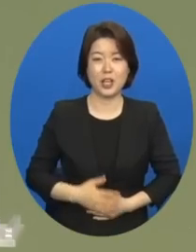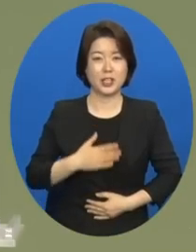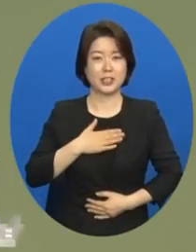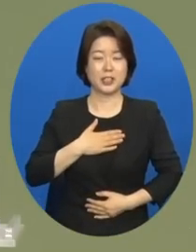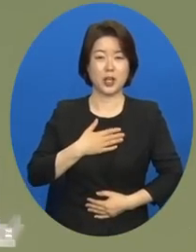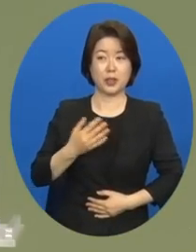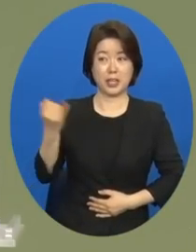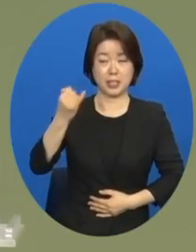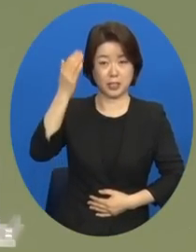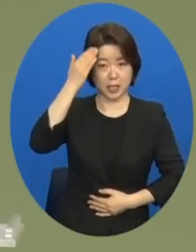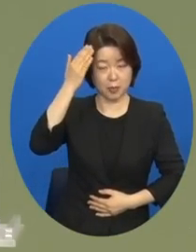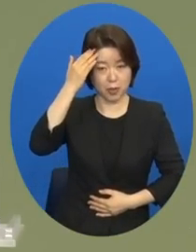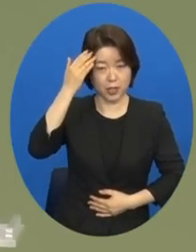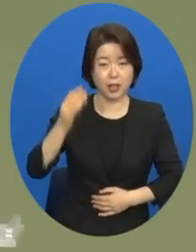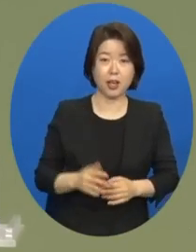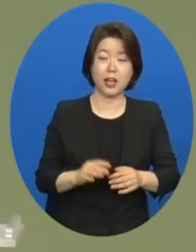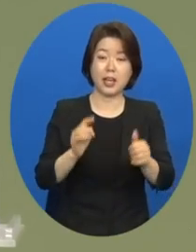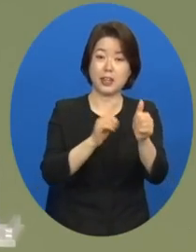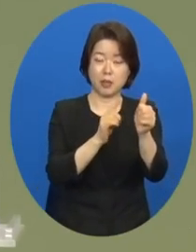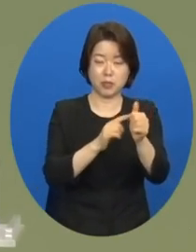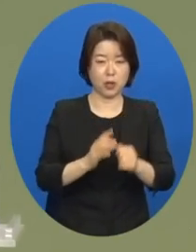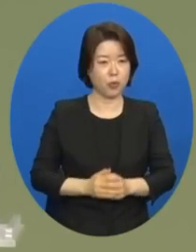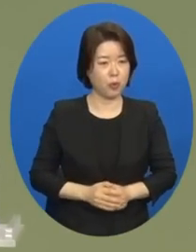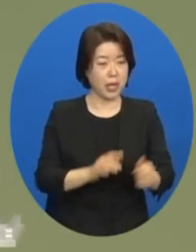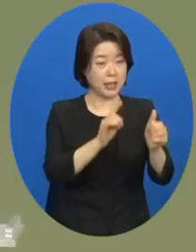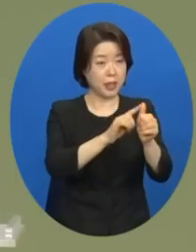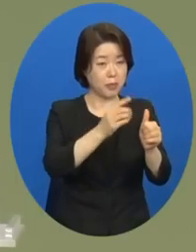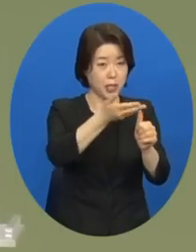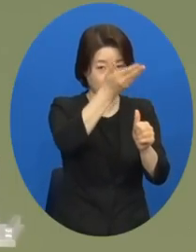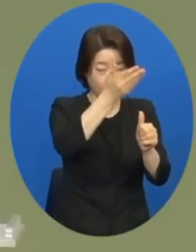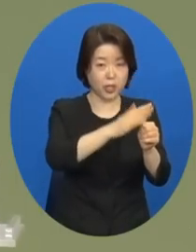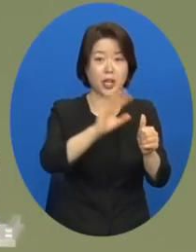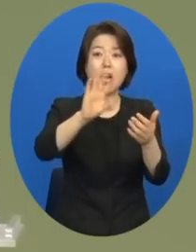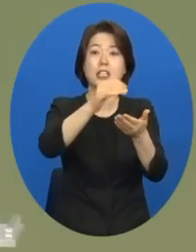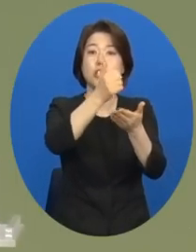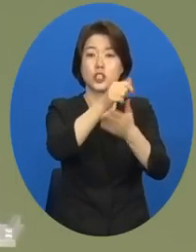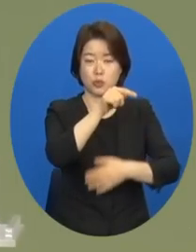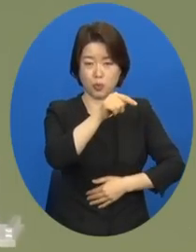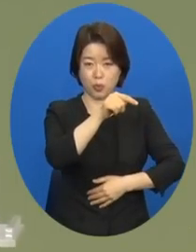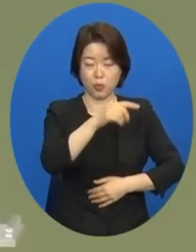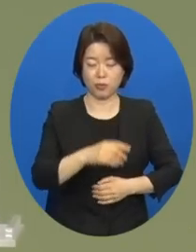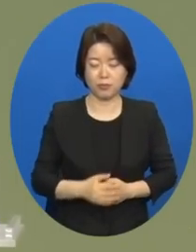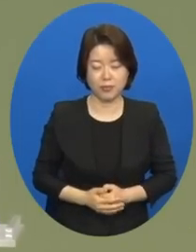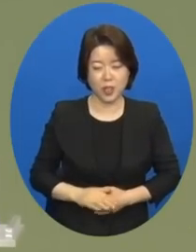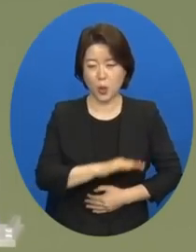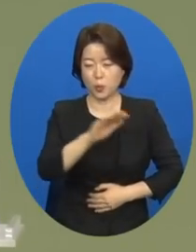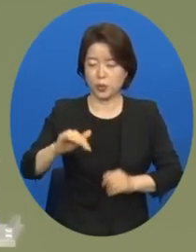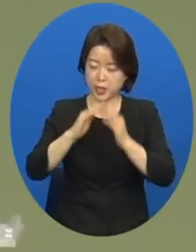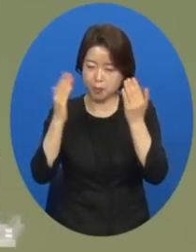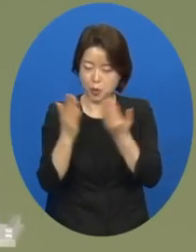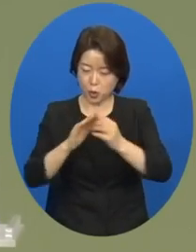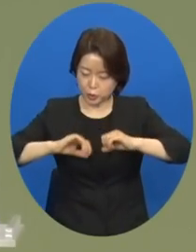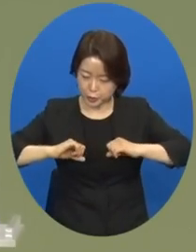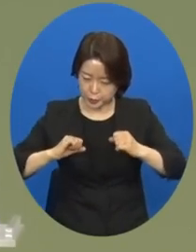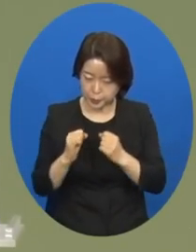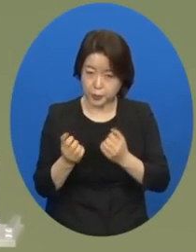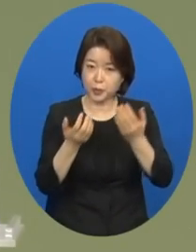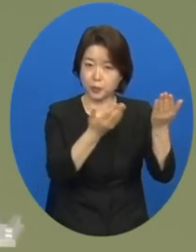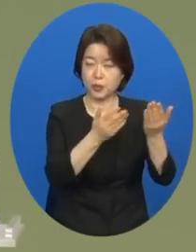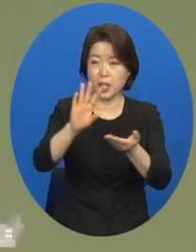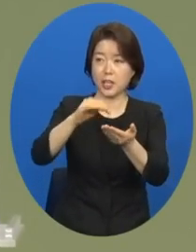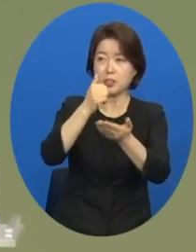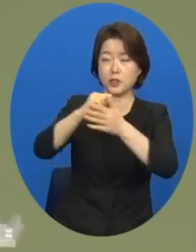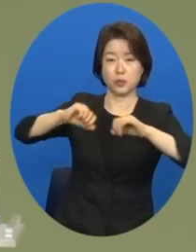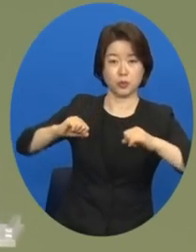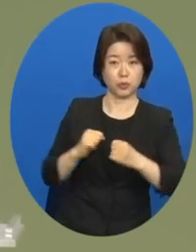참여자의 머리가 남자고 남자의 머리가 그리스도이기 때문에 우리가 모두 이렇게 복종하는 것이 그리스도에게 순종하는 것이기